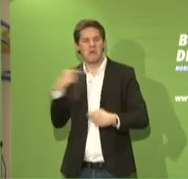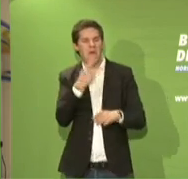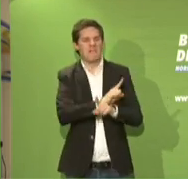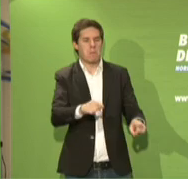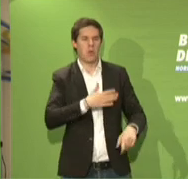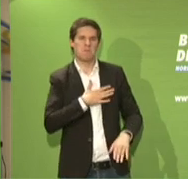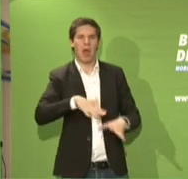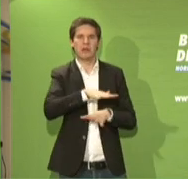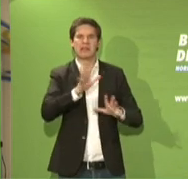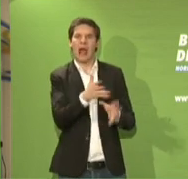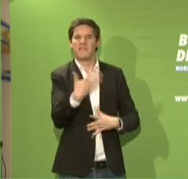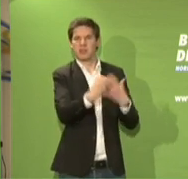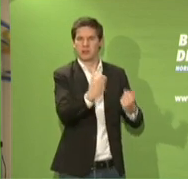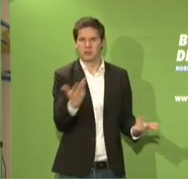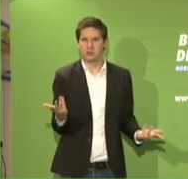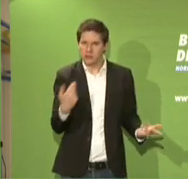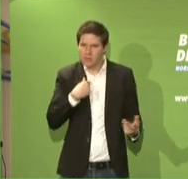verboten.